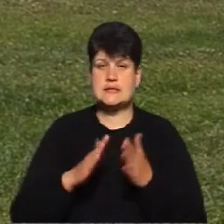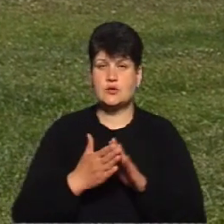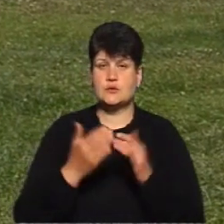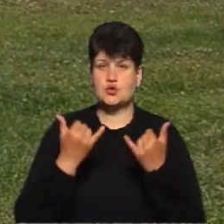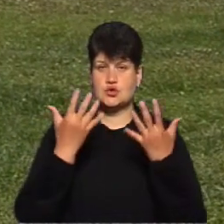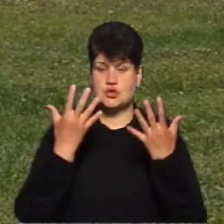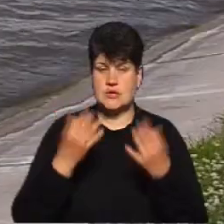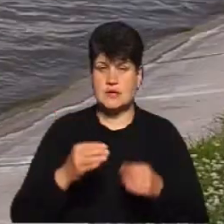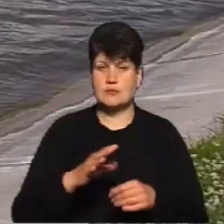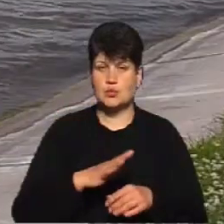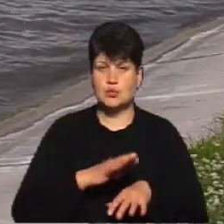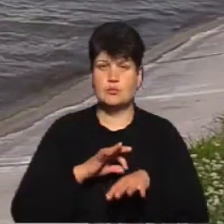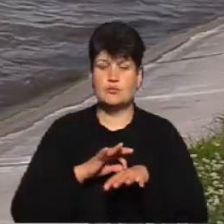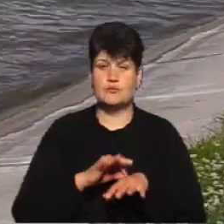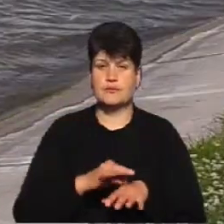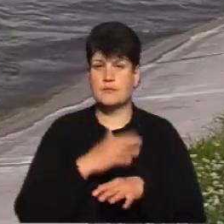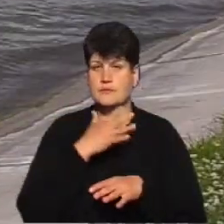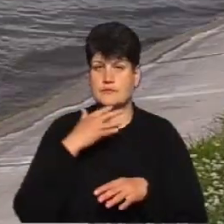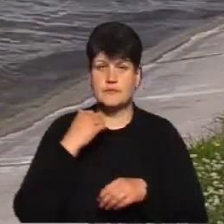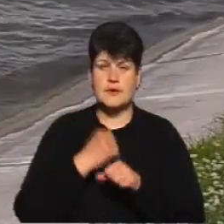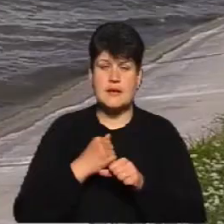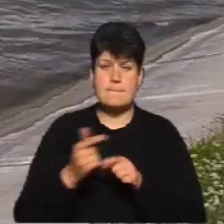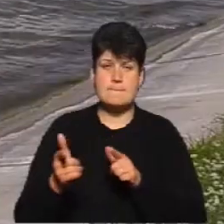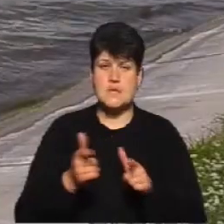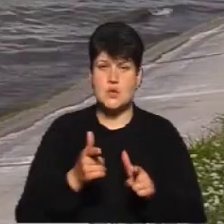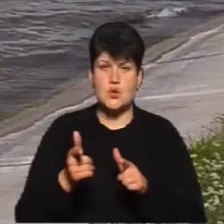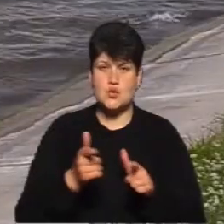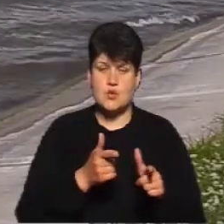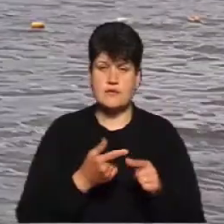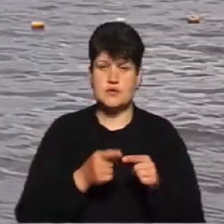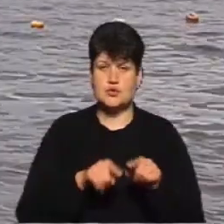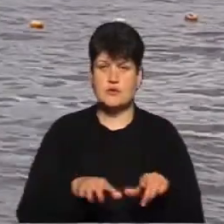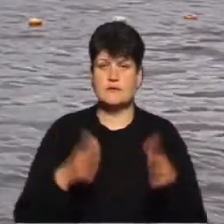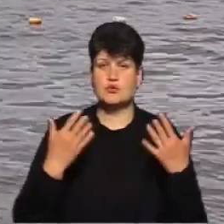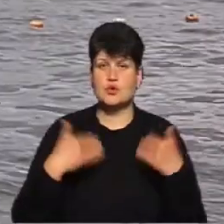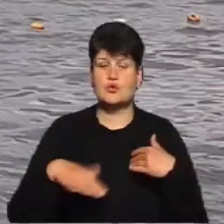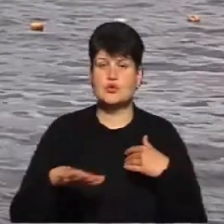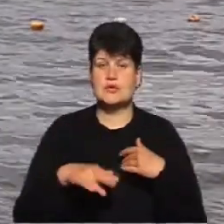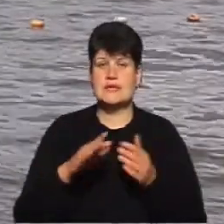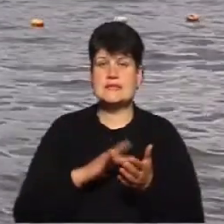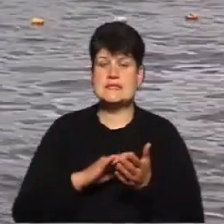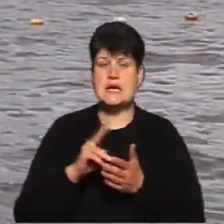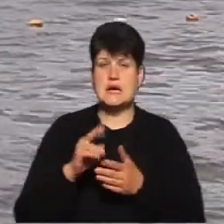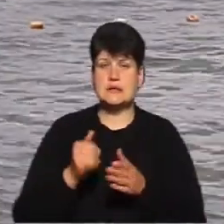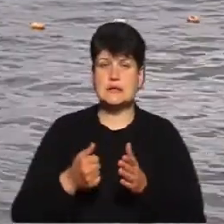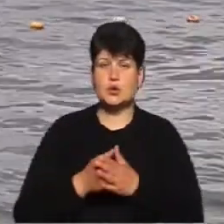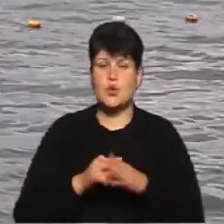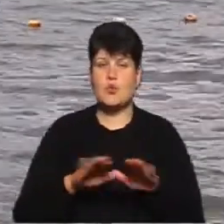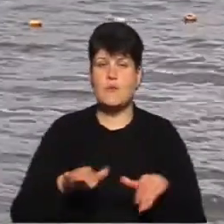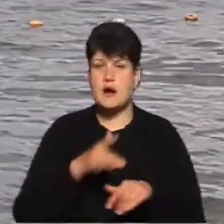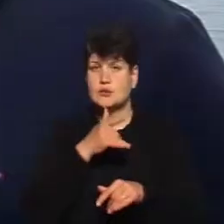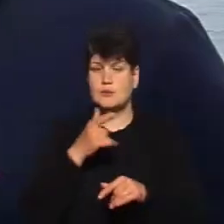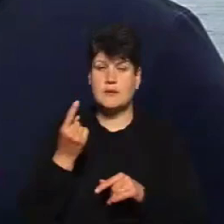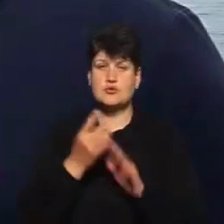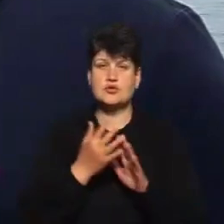проведено ряд робіт для підготовки даної відпочинкової зони Циганка до купального сезону. В першу чергу були проведені